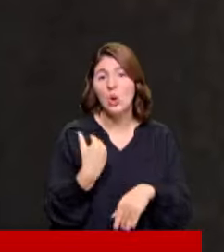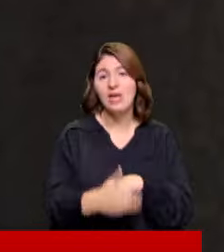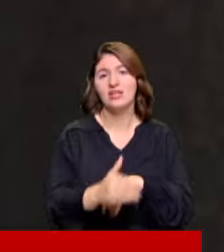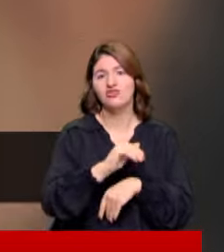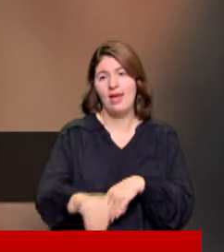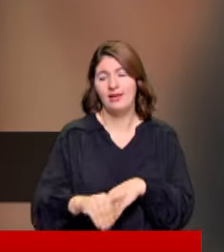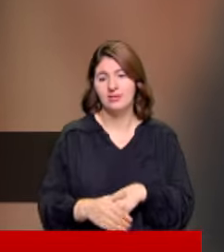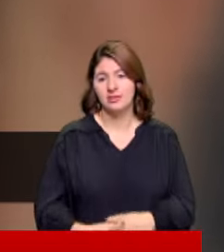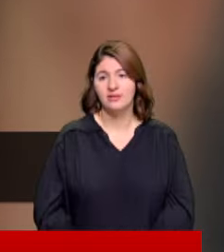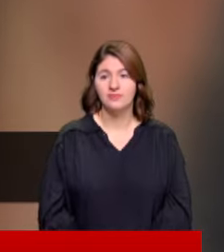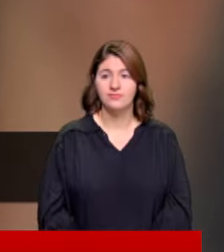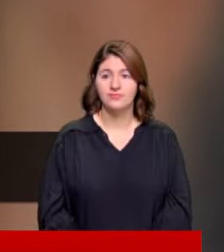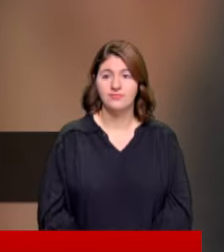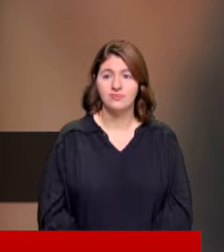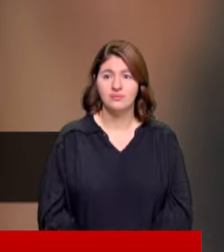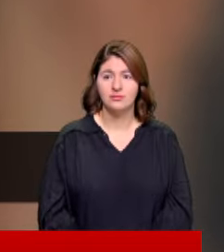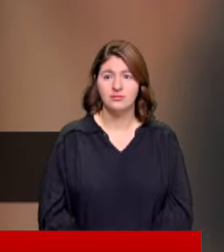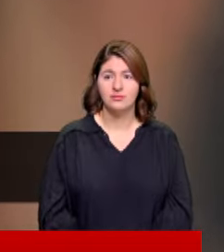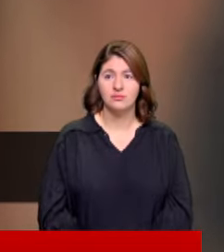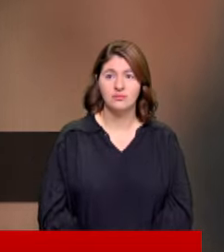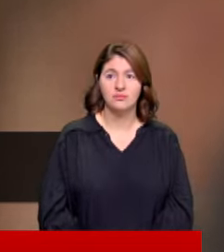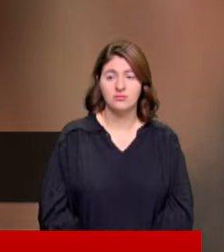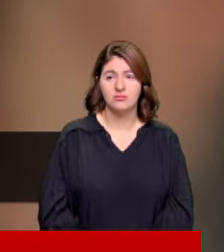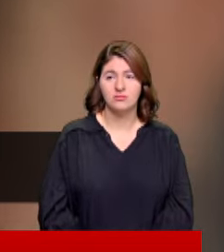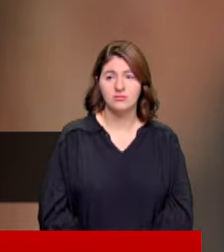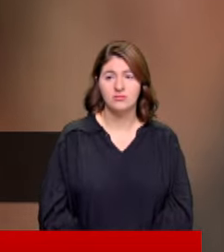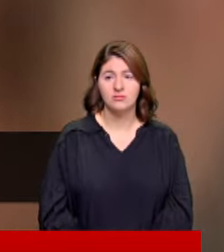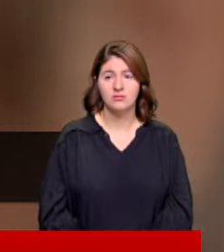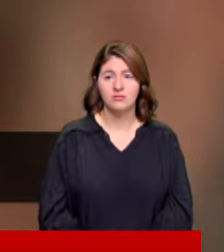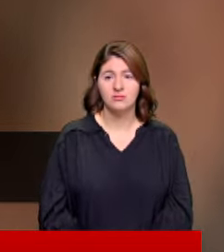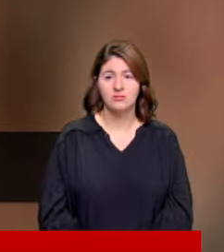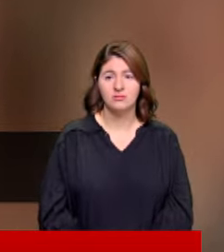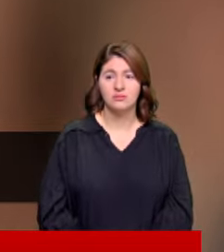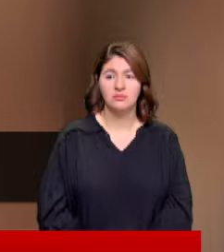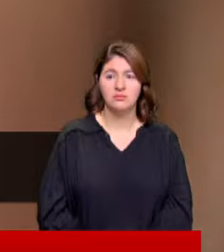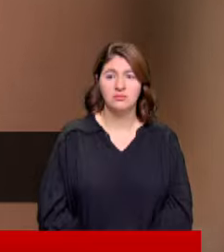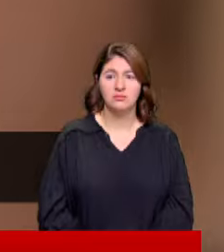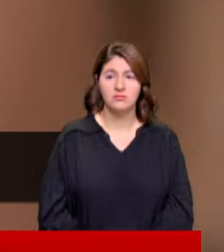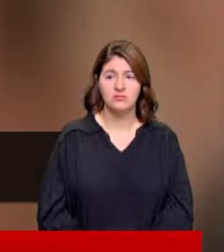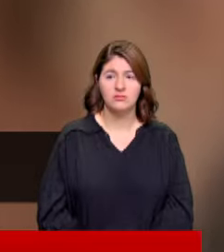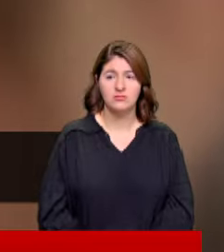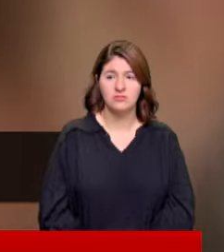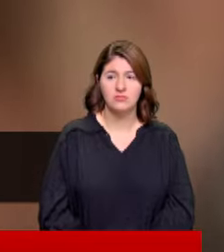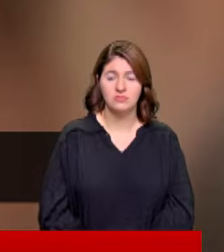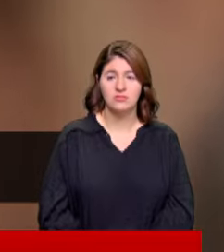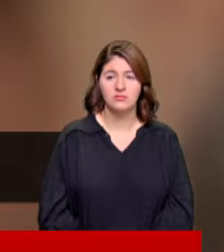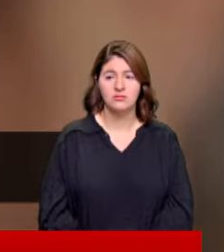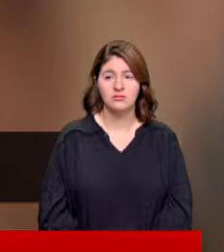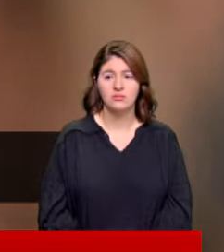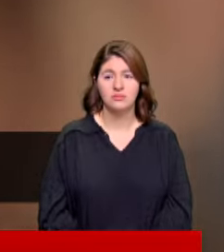geç geldi. Keşif daha erken olsaydı. Takviyeler vardı, hazırdaydı. Keşif daha erken